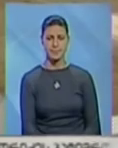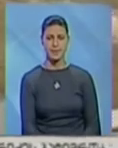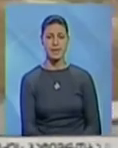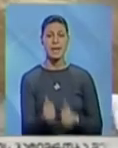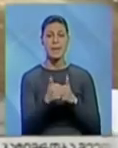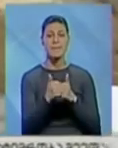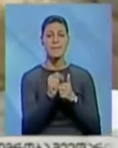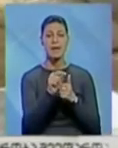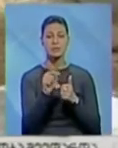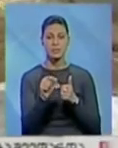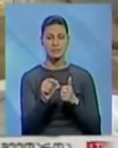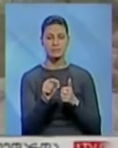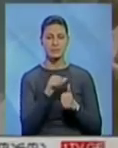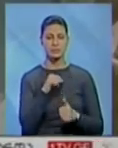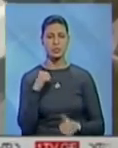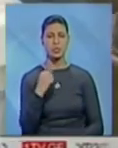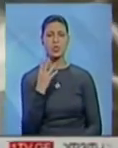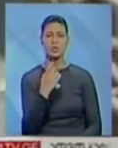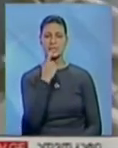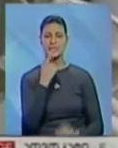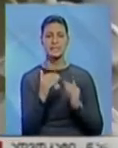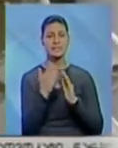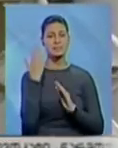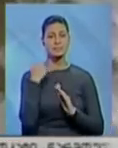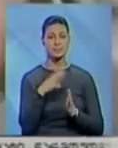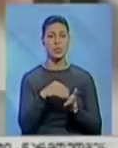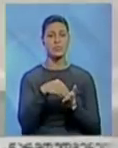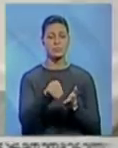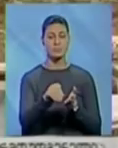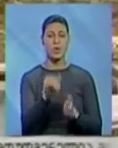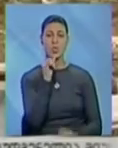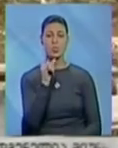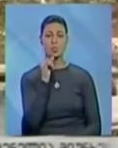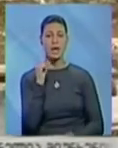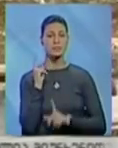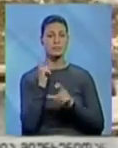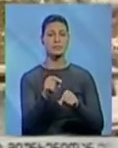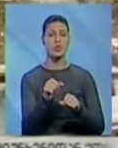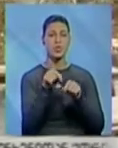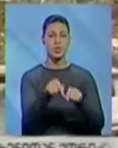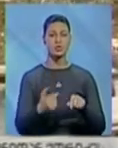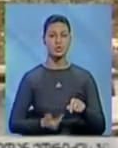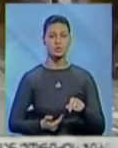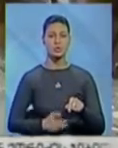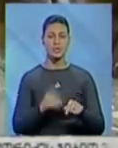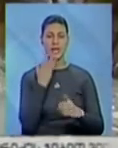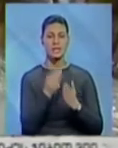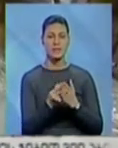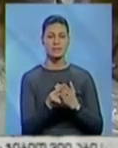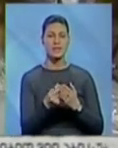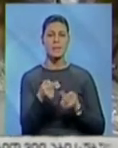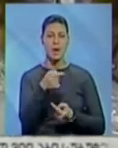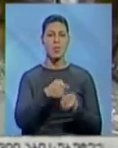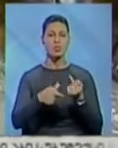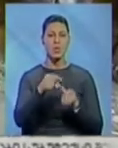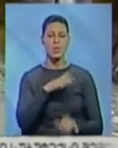თიულიშვილების მეზობლად ჩორენა ნაფიტვარიძე სახლი 4 წლის წინ იყიდა. ქუთაისიდან გორში სკრის დასახლებაში გადმოვიდა და მცირე მეურნეობას მიჰყო